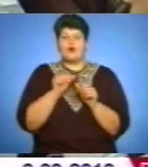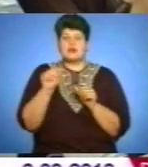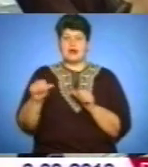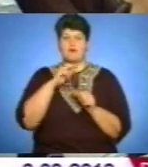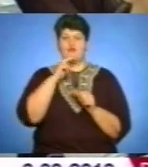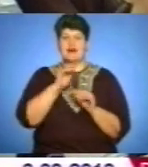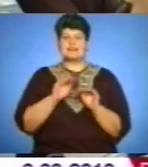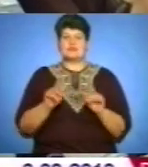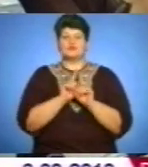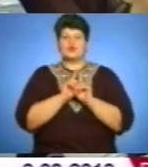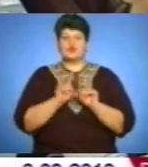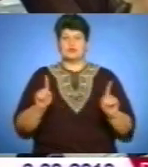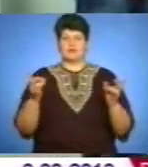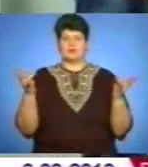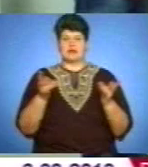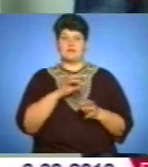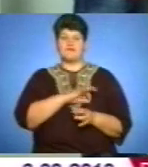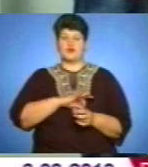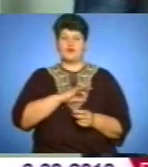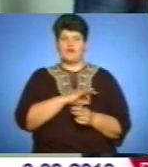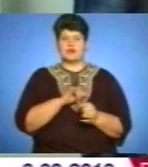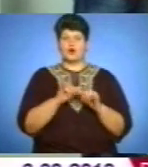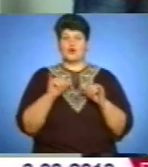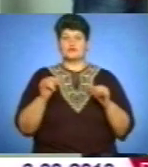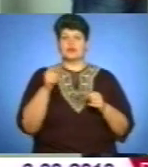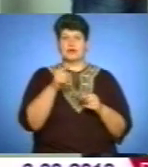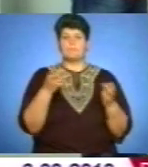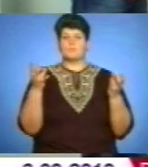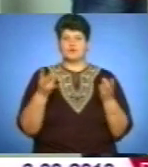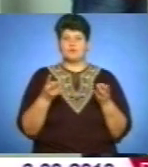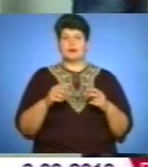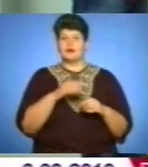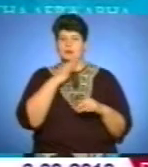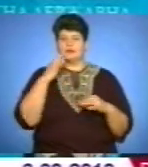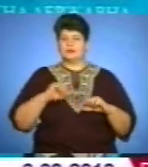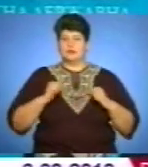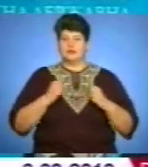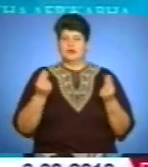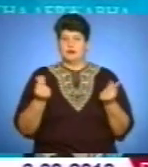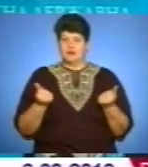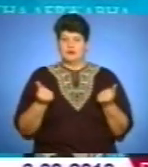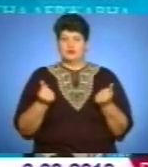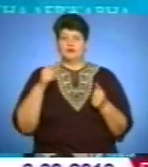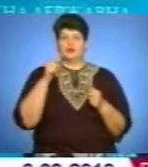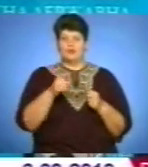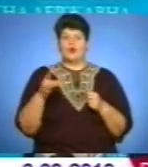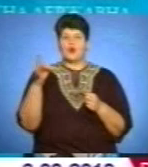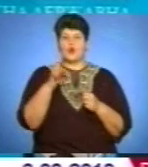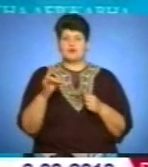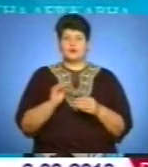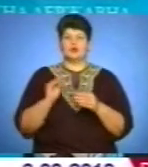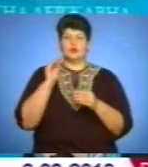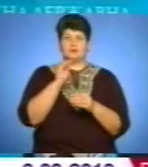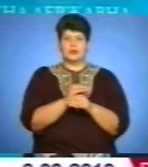з особливими потребами виховання, розвиток яких потребує значних зусиль і коштів. Тому розмір доплат,